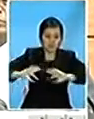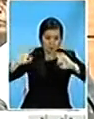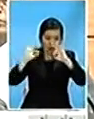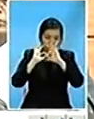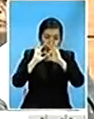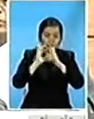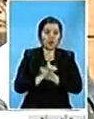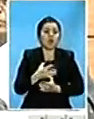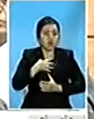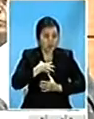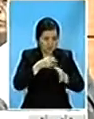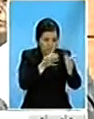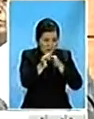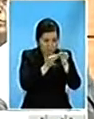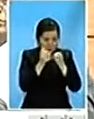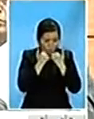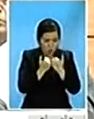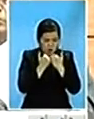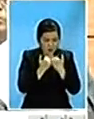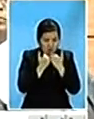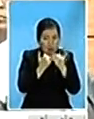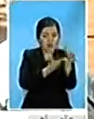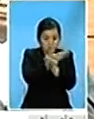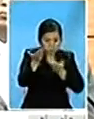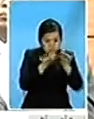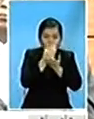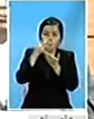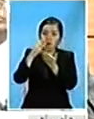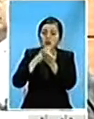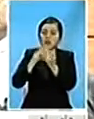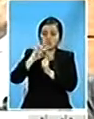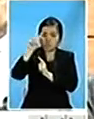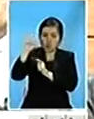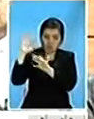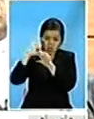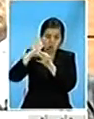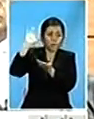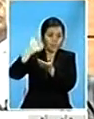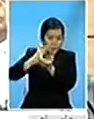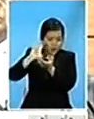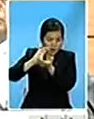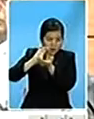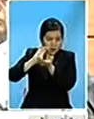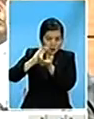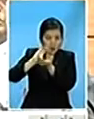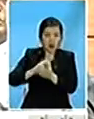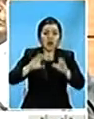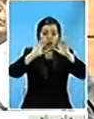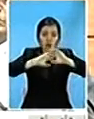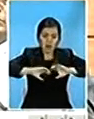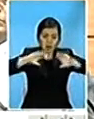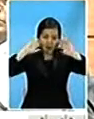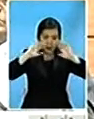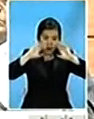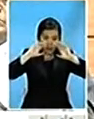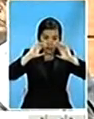จะเรียนท่านประธานอย่างนี้นะครับว่าวันนี้เนี่ยเรากำลังพิจารณาวาระที่2ในงบประมาณแล้วรัฐบาลเนี่ยสามารถที่จ